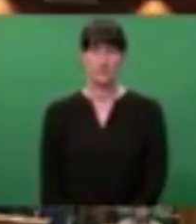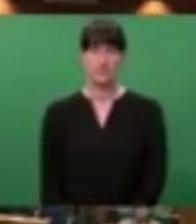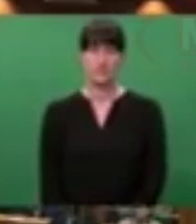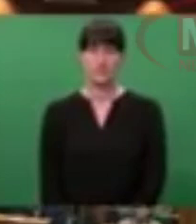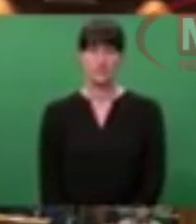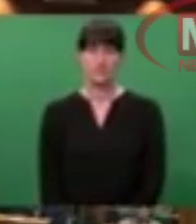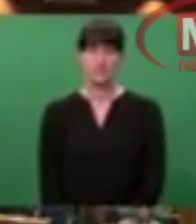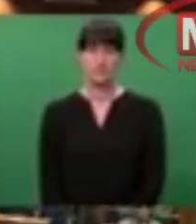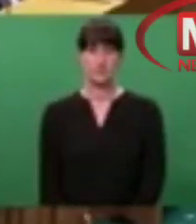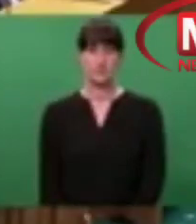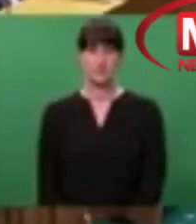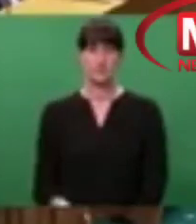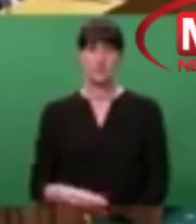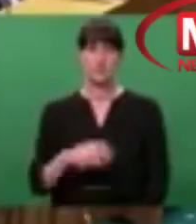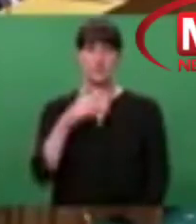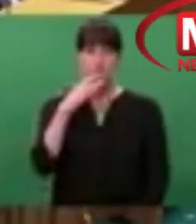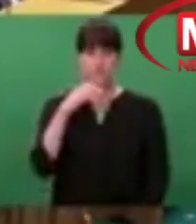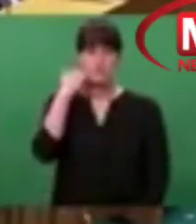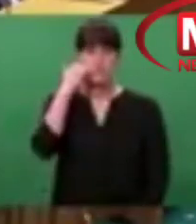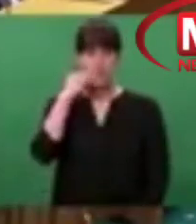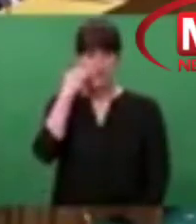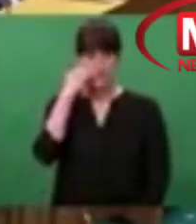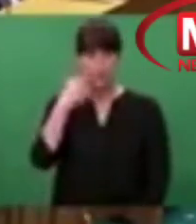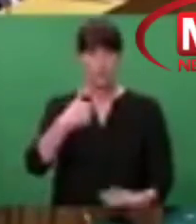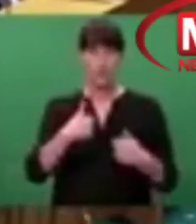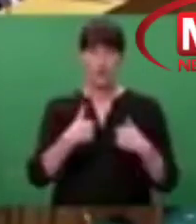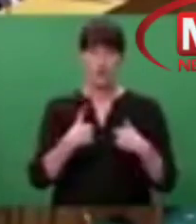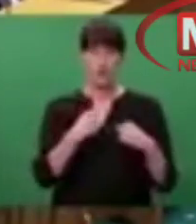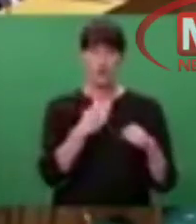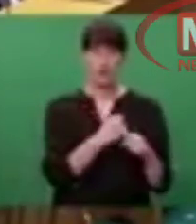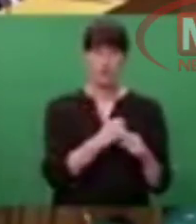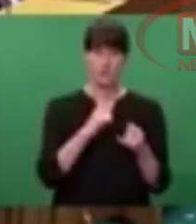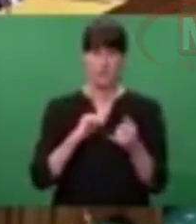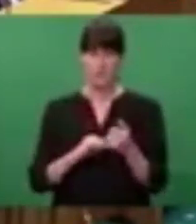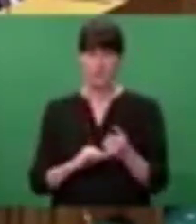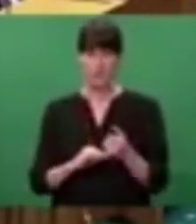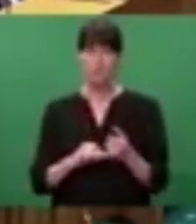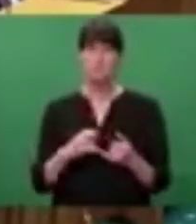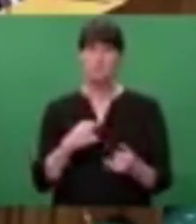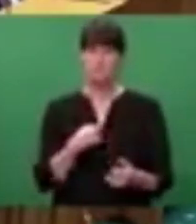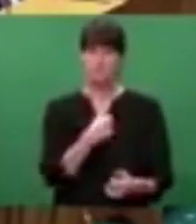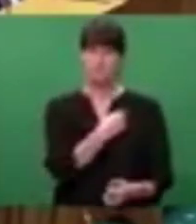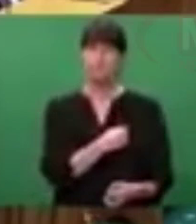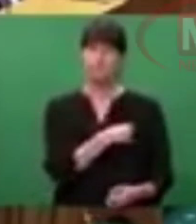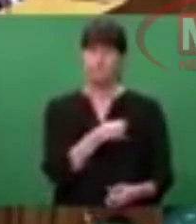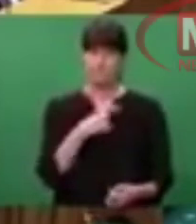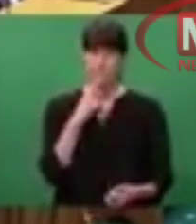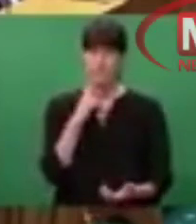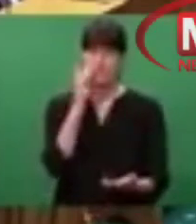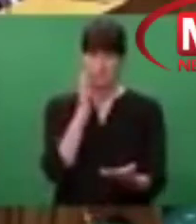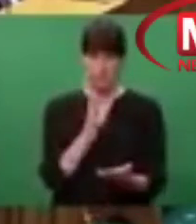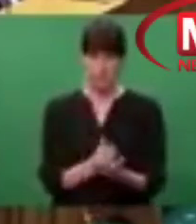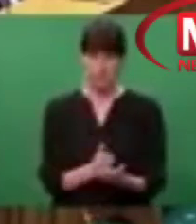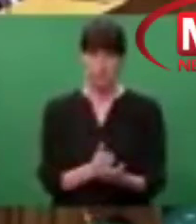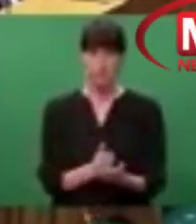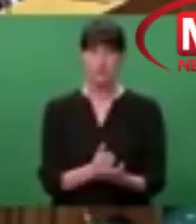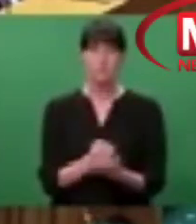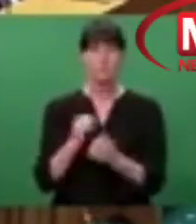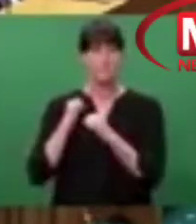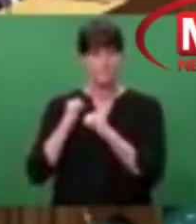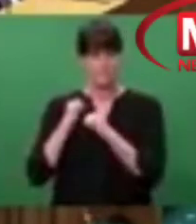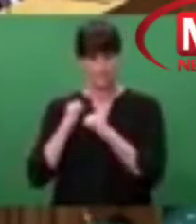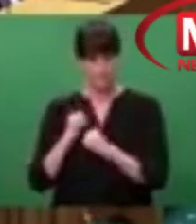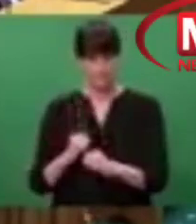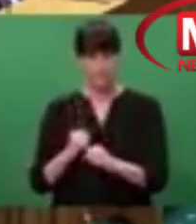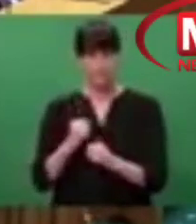आप कहां हो को गौरव शर्मा एक या ना करूंगा ही तोपों टीका इतना का